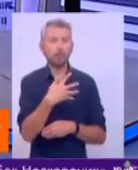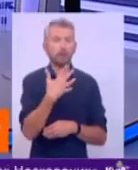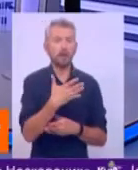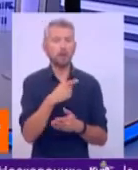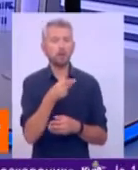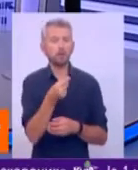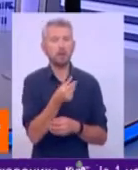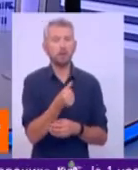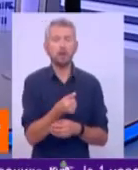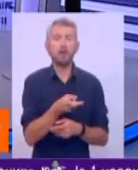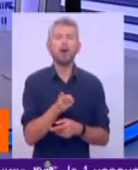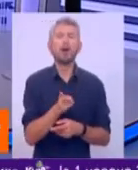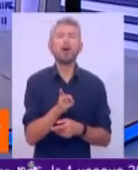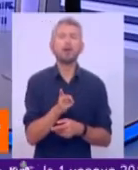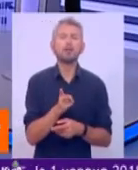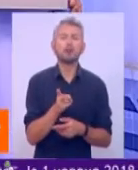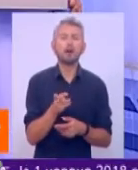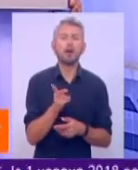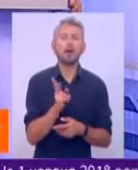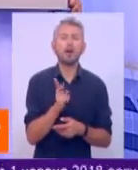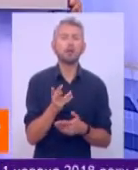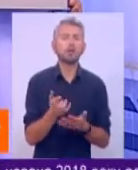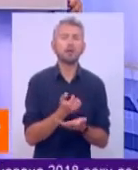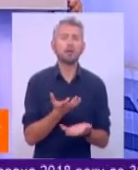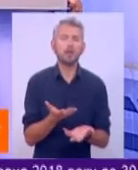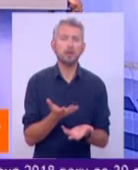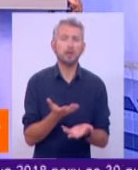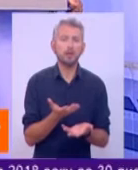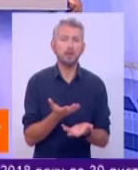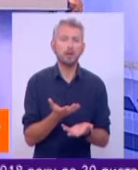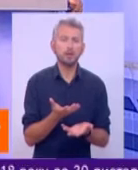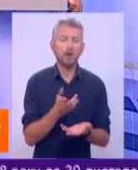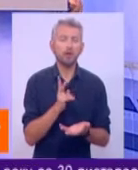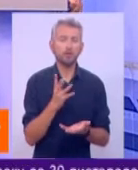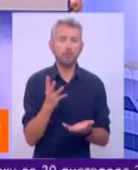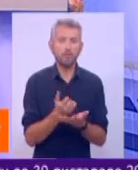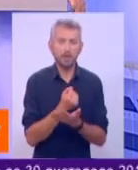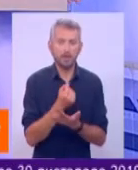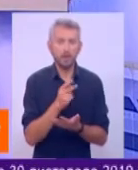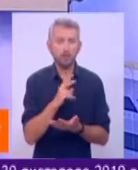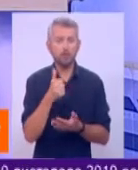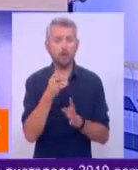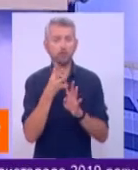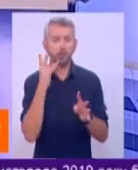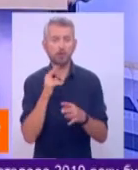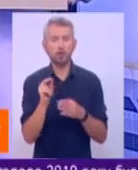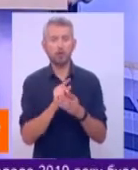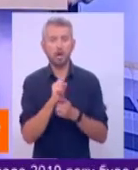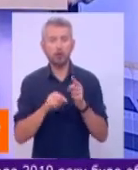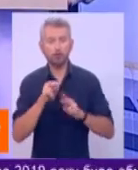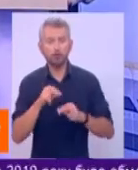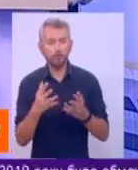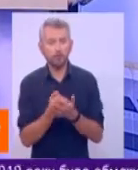вони платили і були відрахування? Хто виграє? Це хто в першу чергу на реконструкцію,